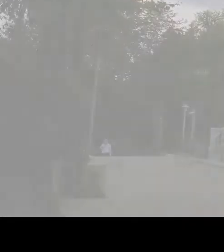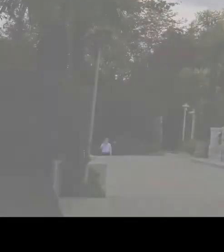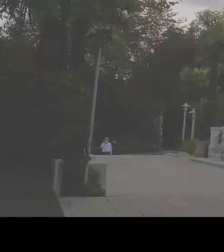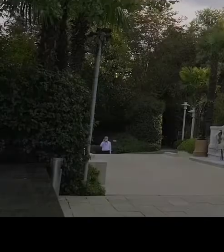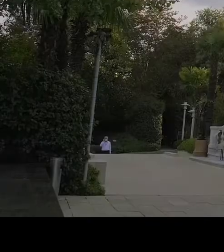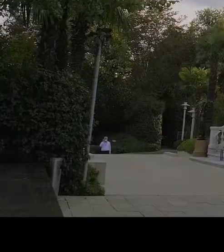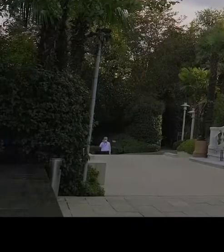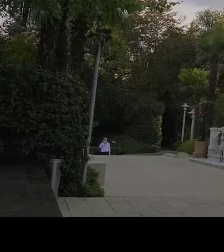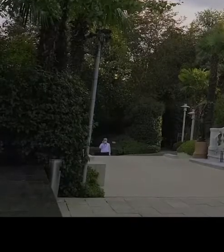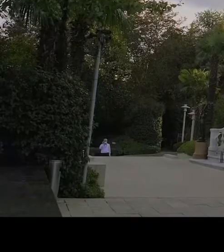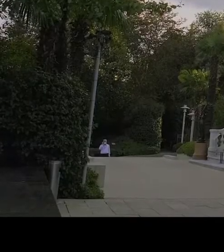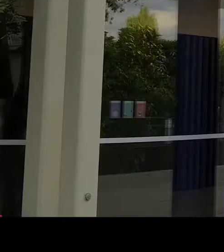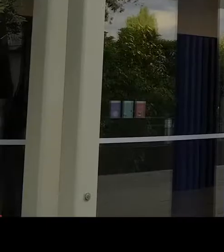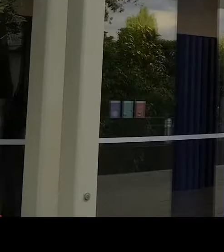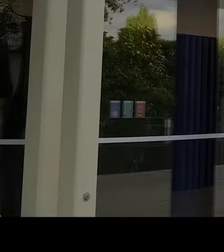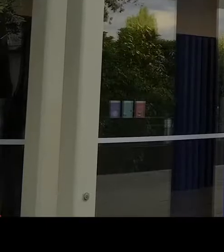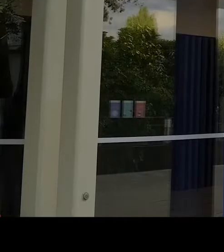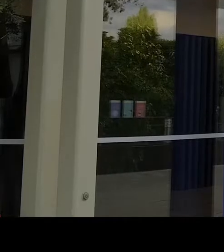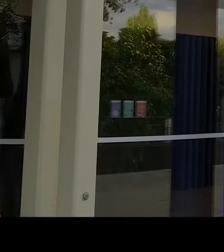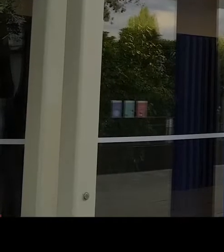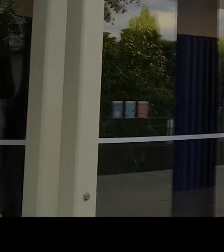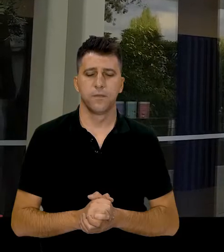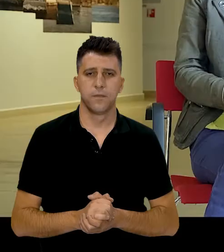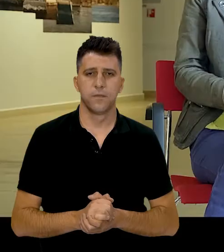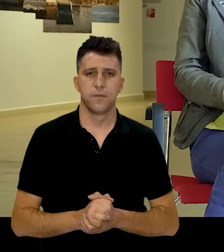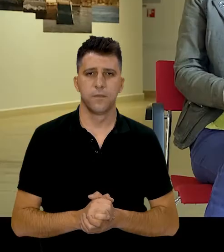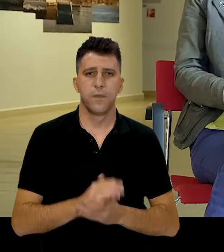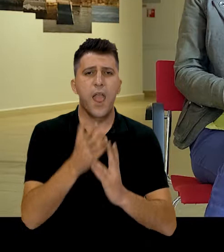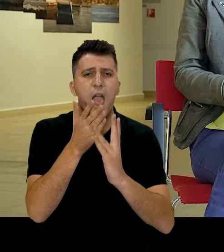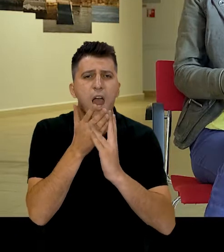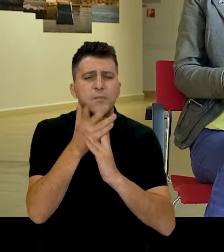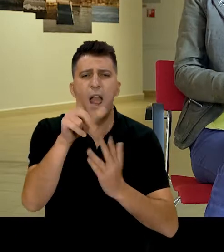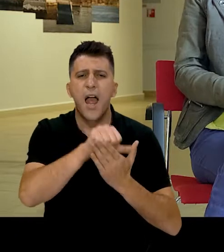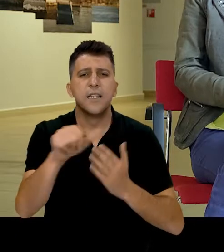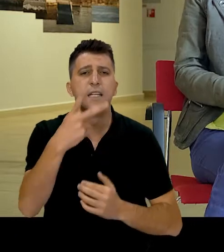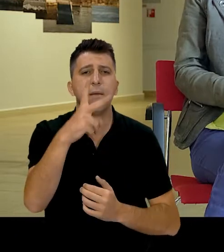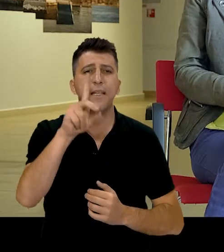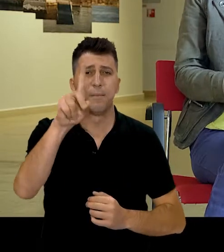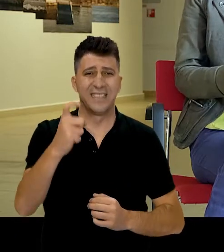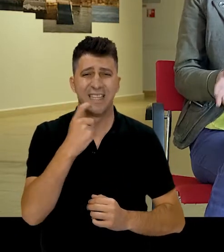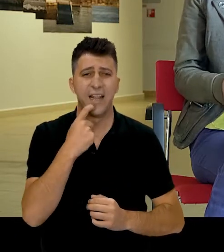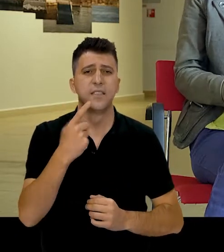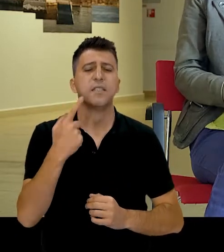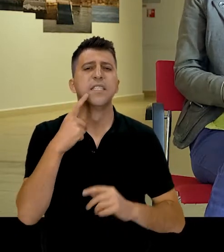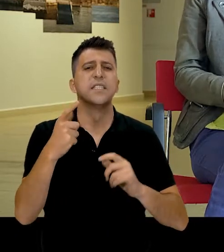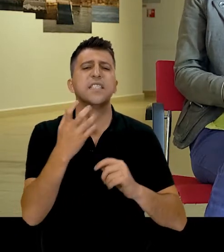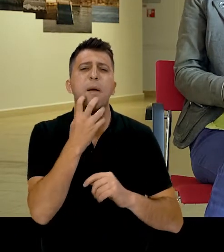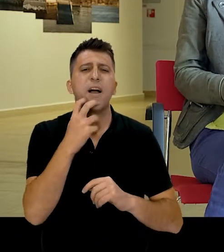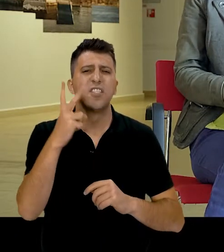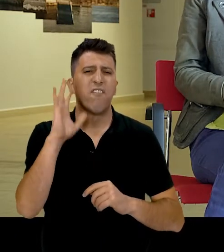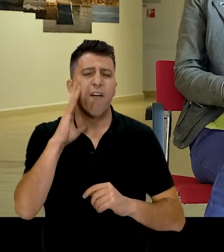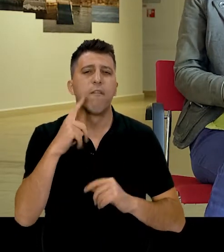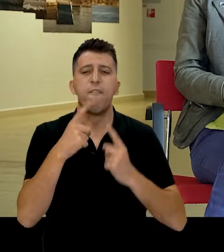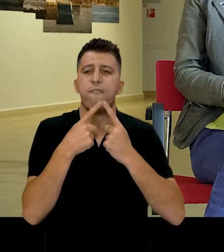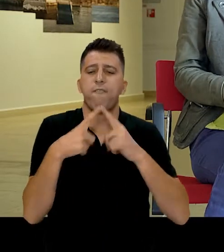Dışarıdan Sakıp Sabancı Müzesi. Erişilebilir her şey 2021 yılında Sabancı Vakfı'nın fark yaratanlarından biri